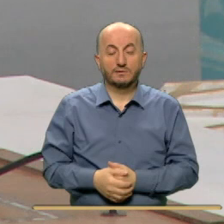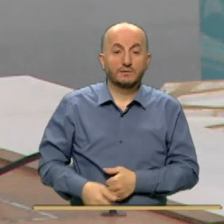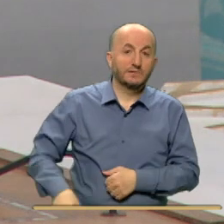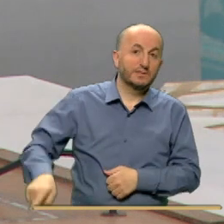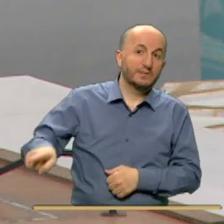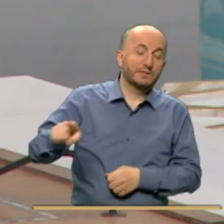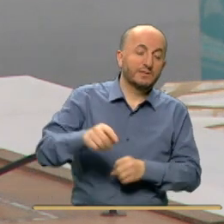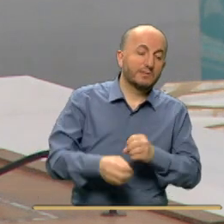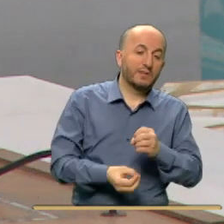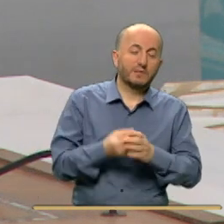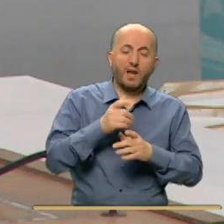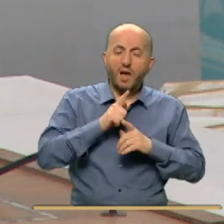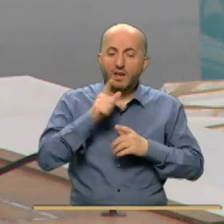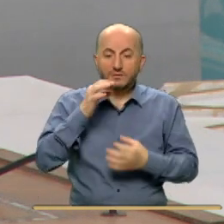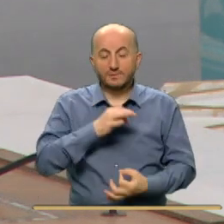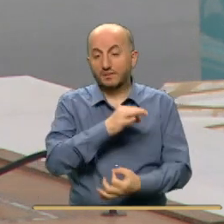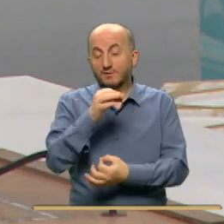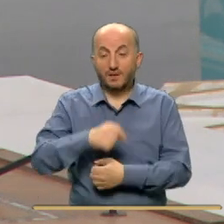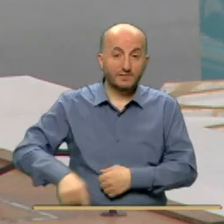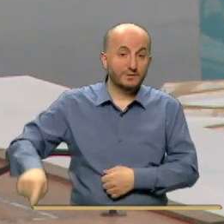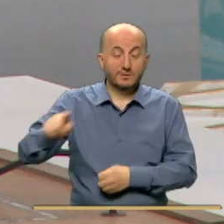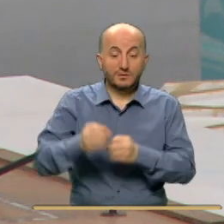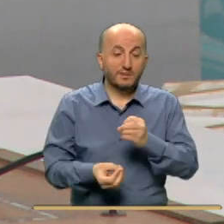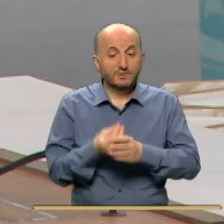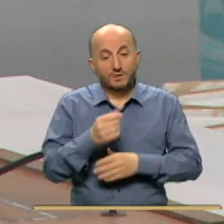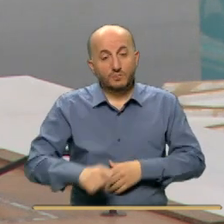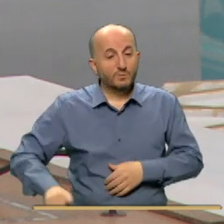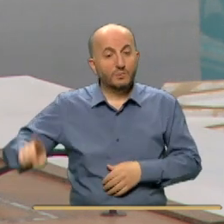Sizi yaratan, ey insanlar, sizi yaratan Rabbinize kulluk edin.